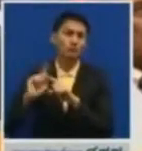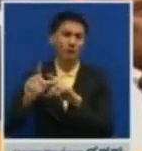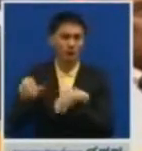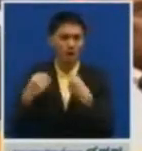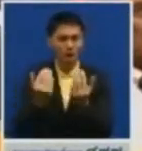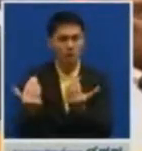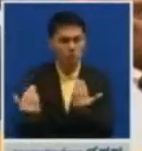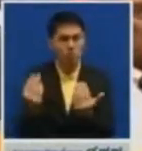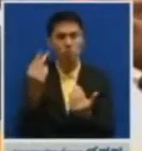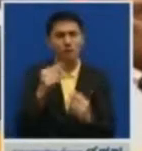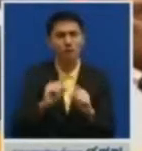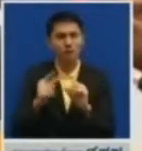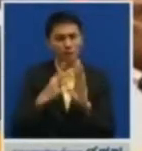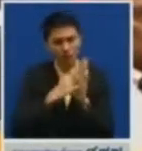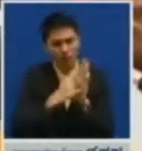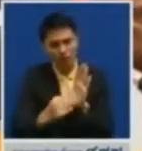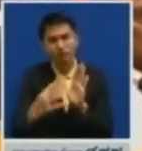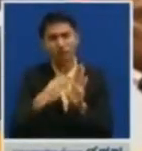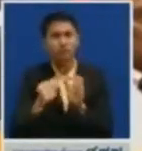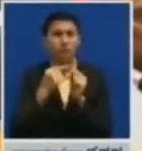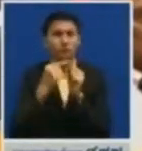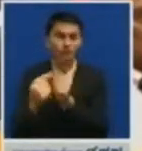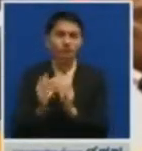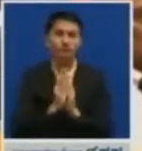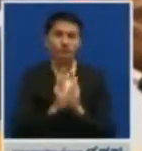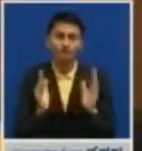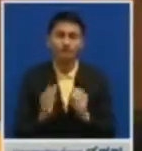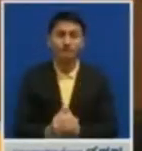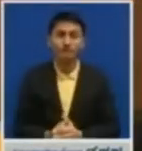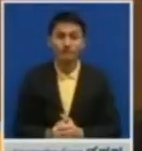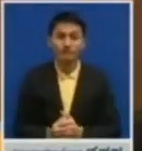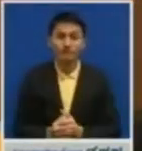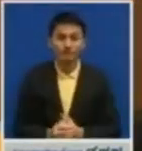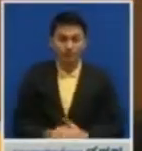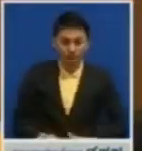านได้มีความภาคภูมิใจด้วยนะคะขอบคุณค่ะ ครับขอบคุณครับท่านต่อไปครับท่าน